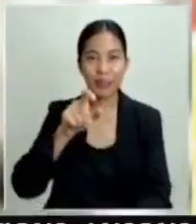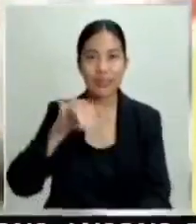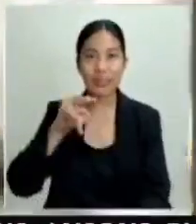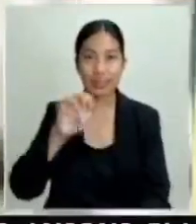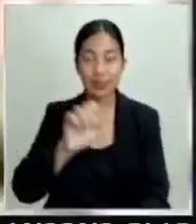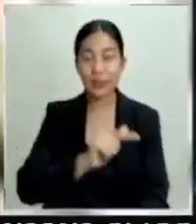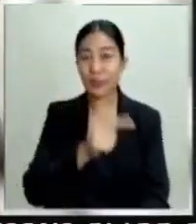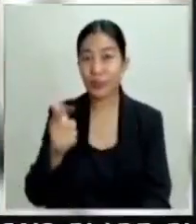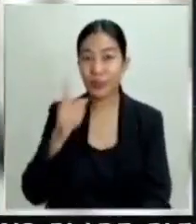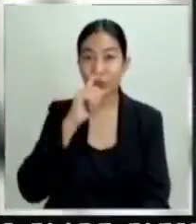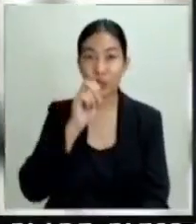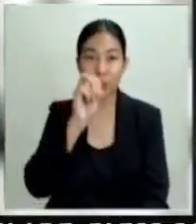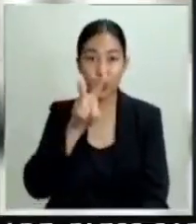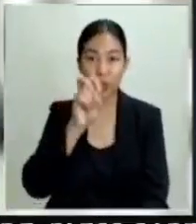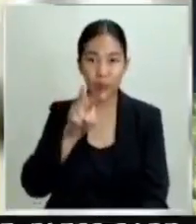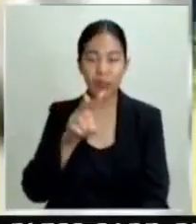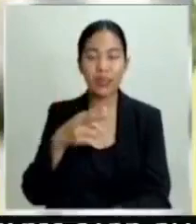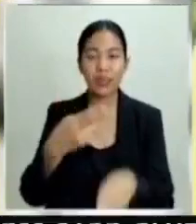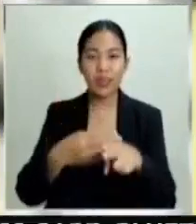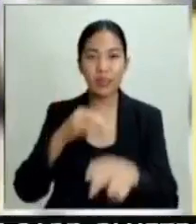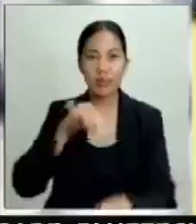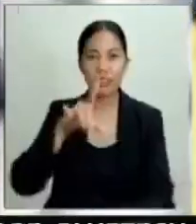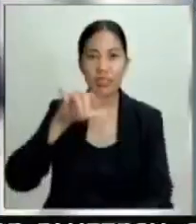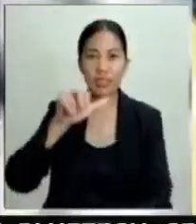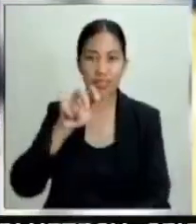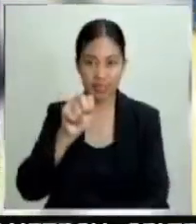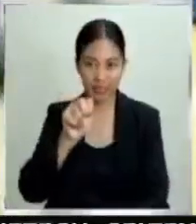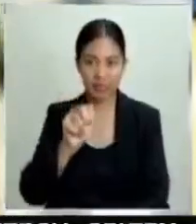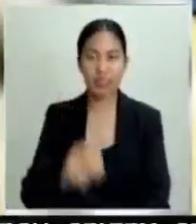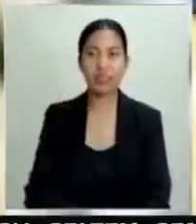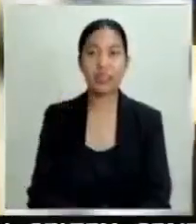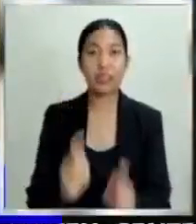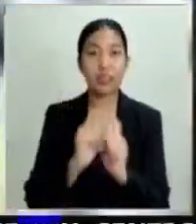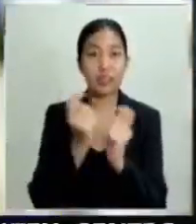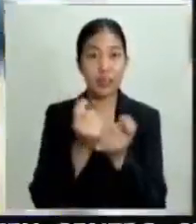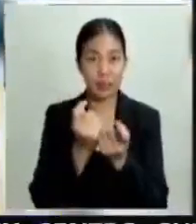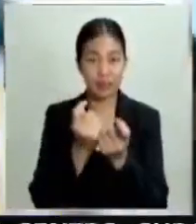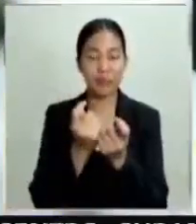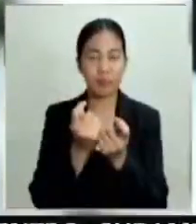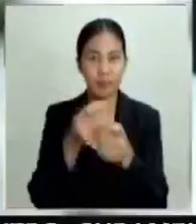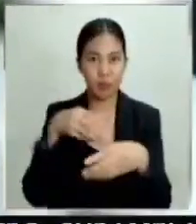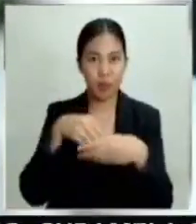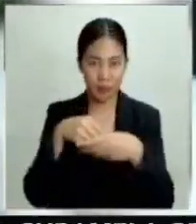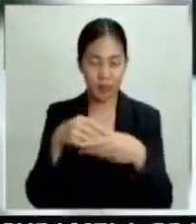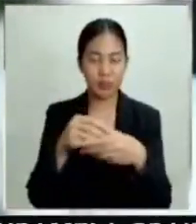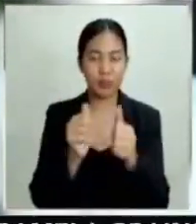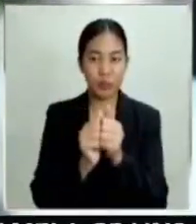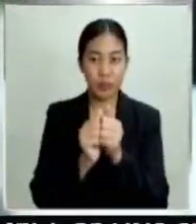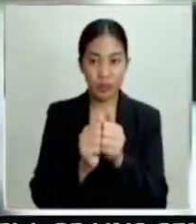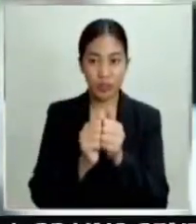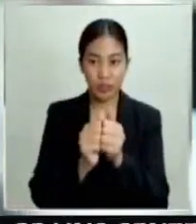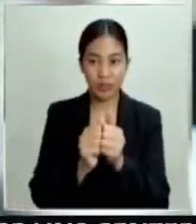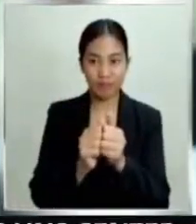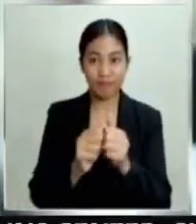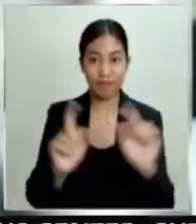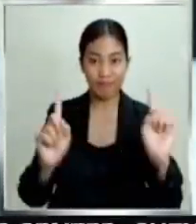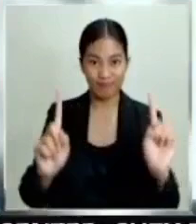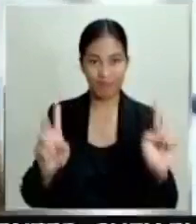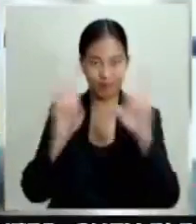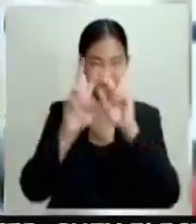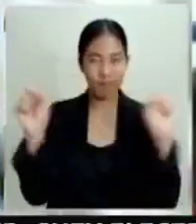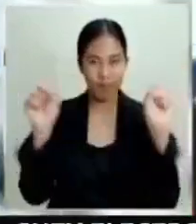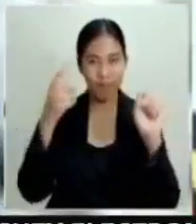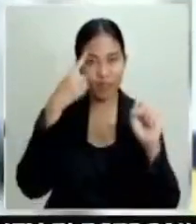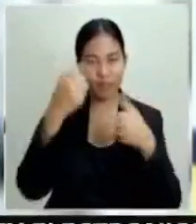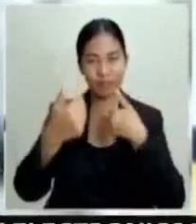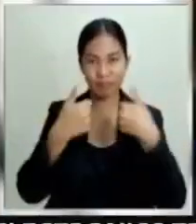si Jillian Bantillan. Bagamat mag-teammate, silang dalawa mismo ang nagtagisan para makapasok sa finals ng